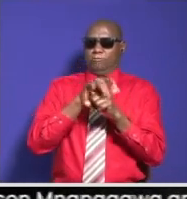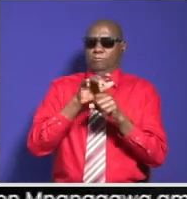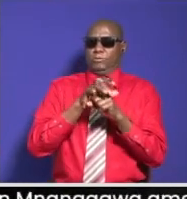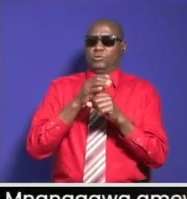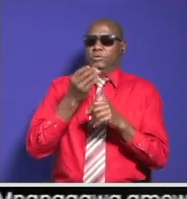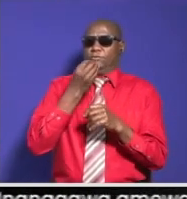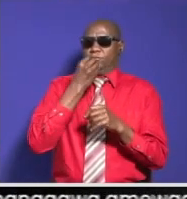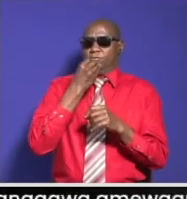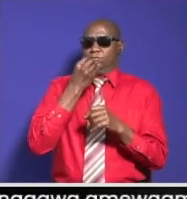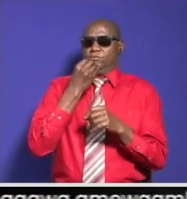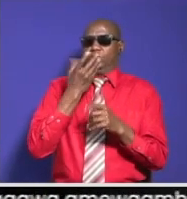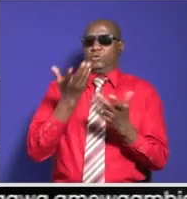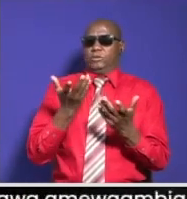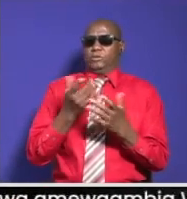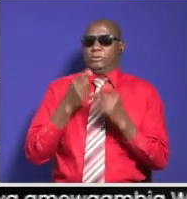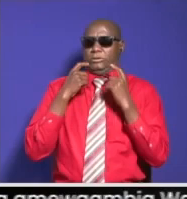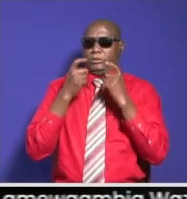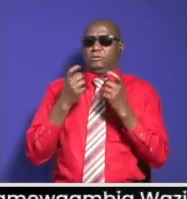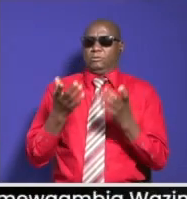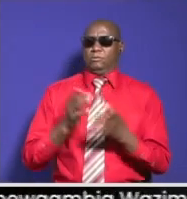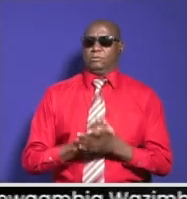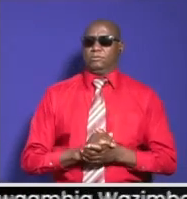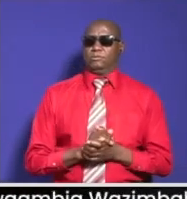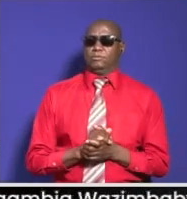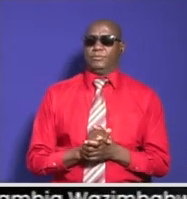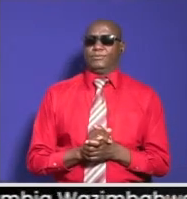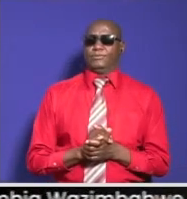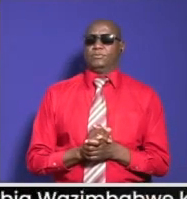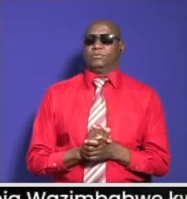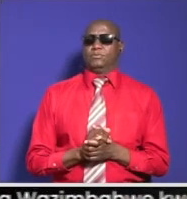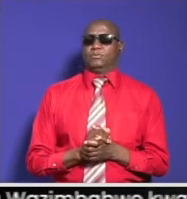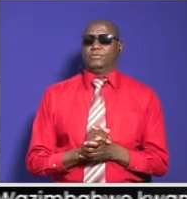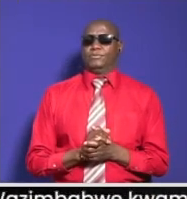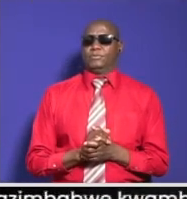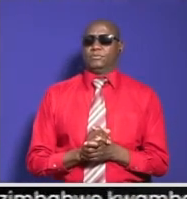chakula. Roho Mtakatifu amejaa, ndio maana ninayo furaha.